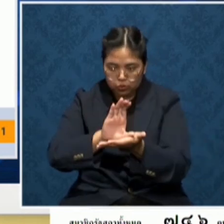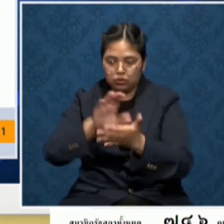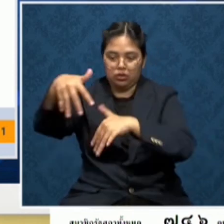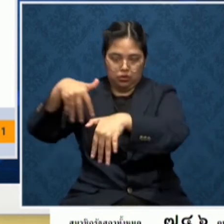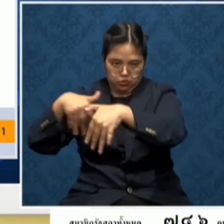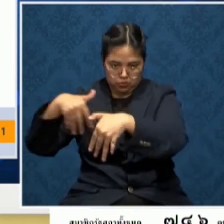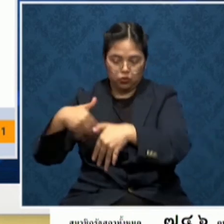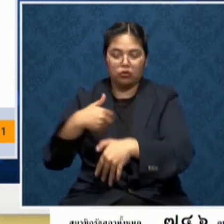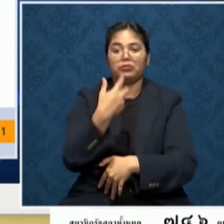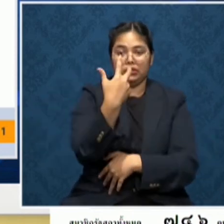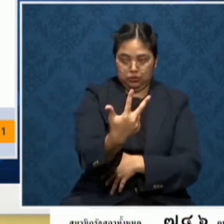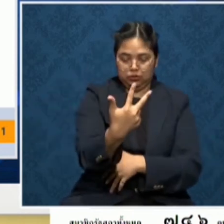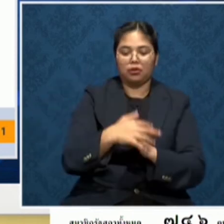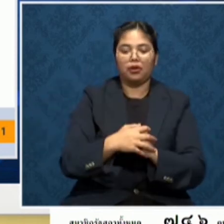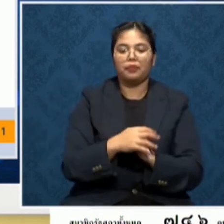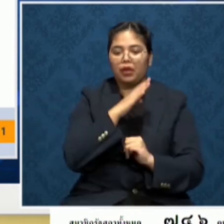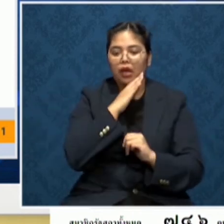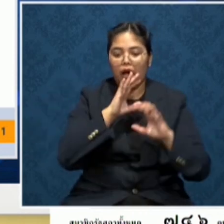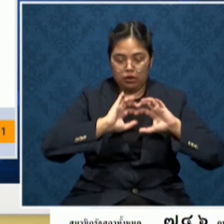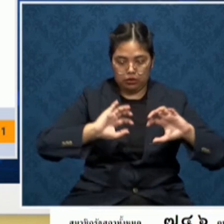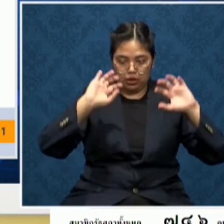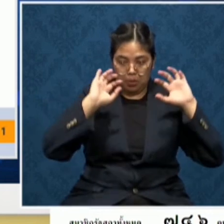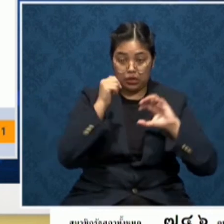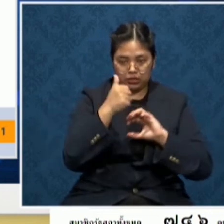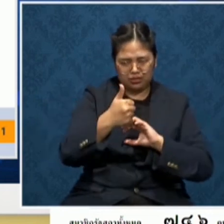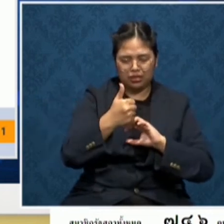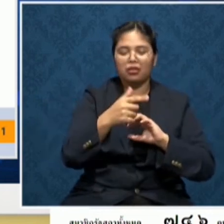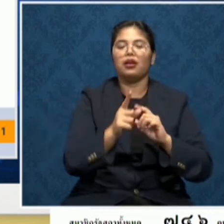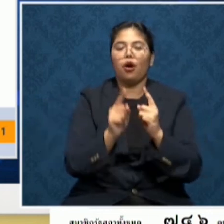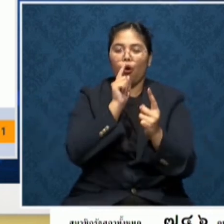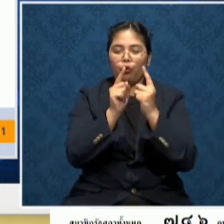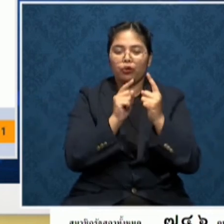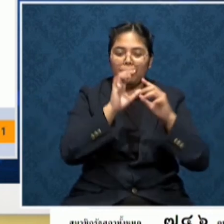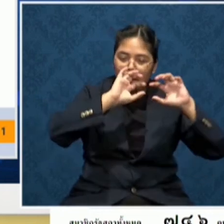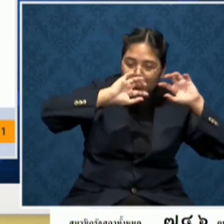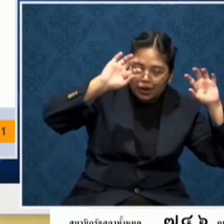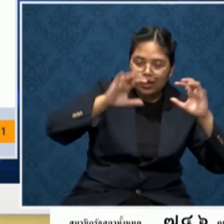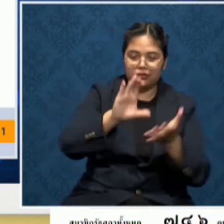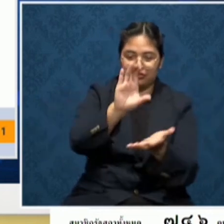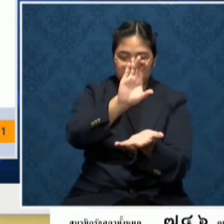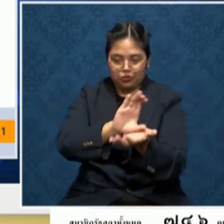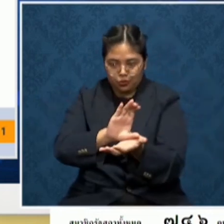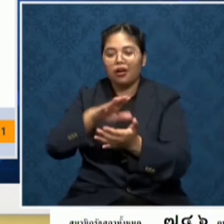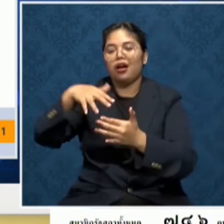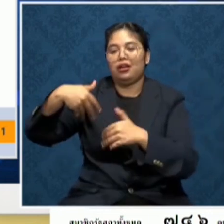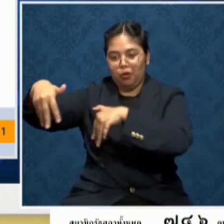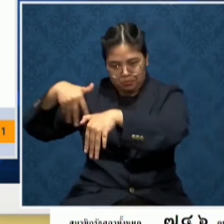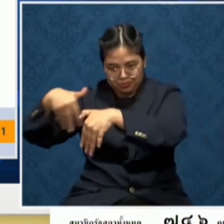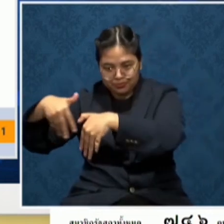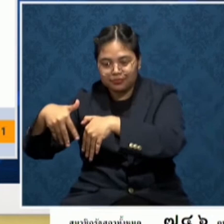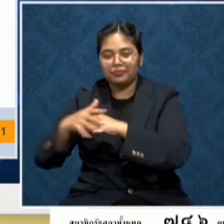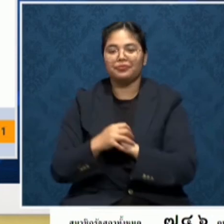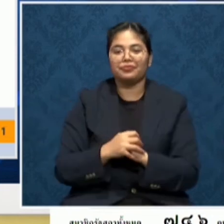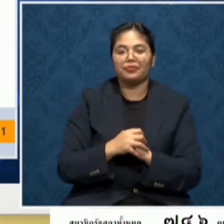คมการอภิบาลที่ดีนั้นคือการมีปฏิสัมพันธ์ระหว่างภาครัฐภาคทุนและภาคประชาสังคม